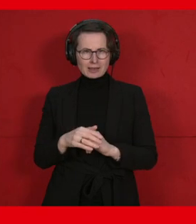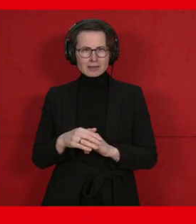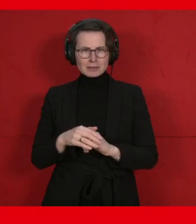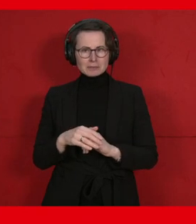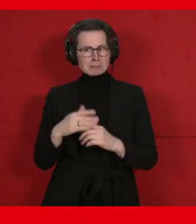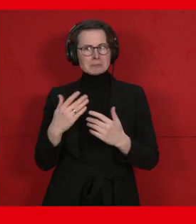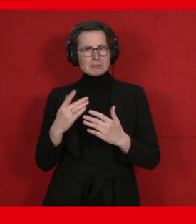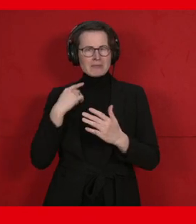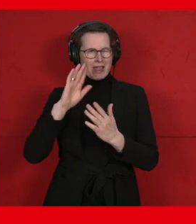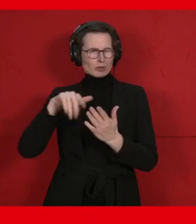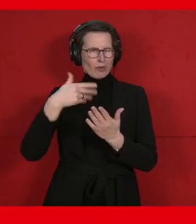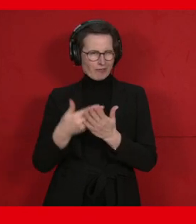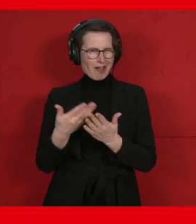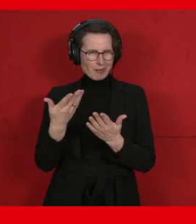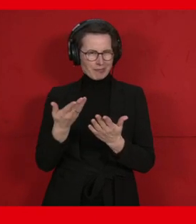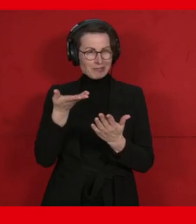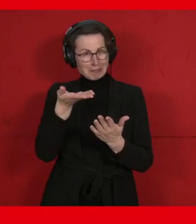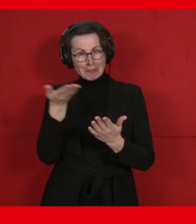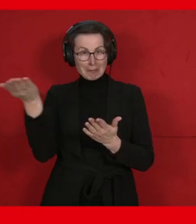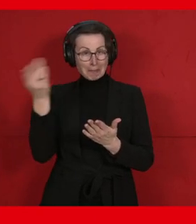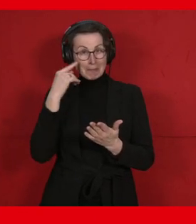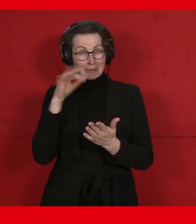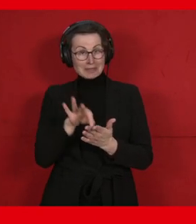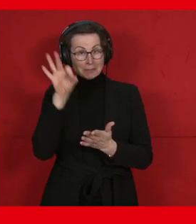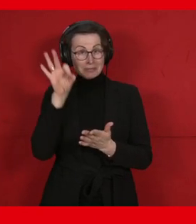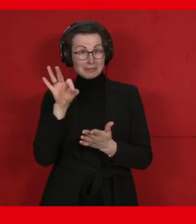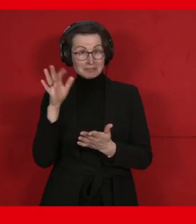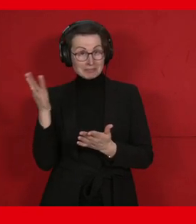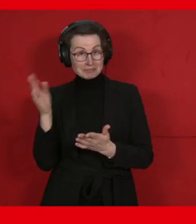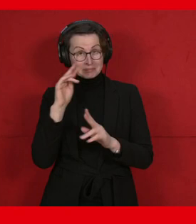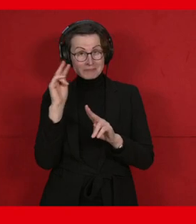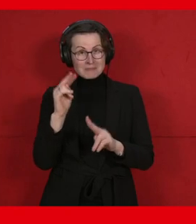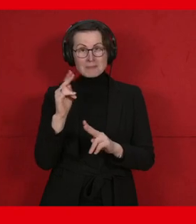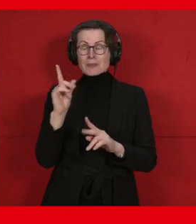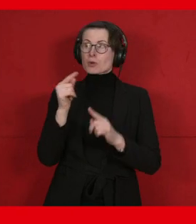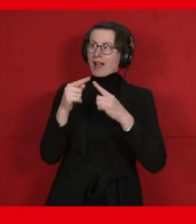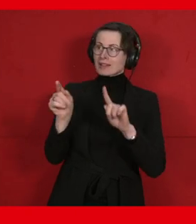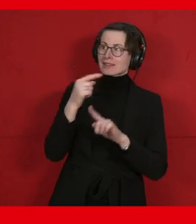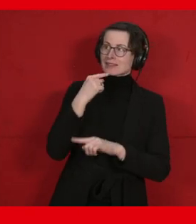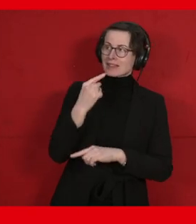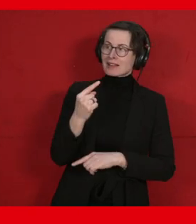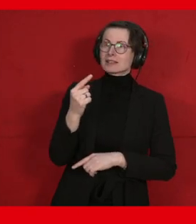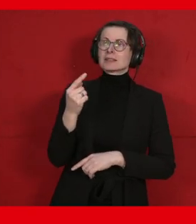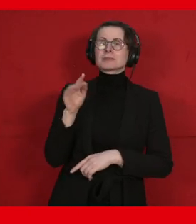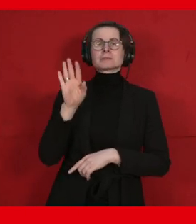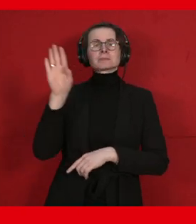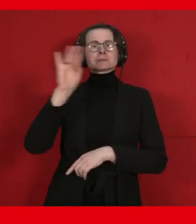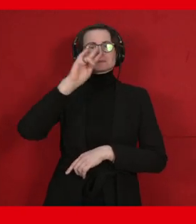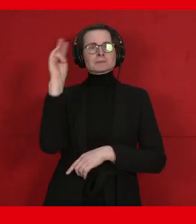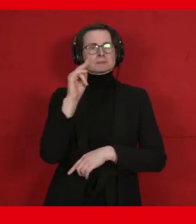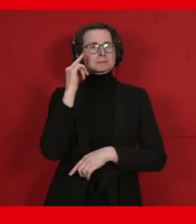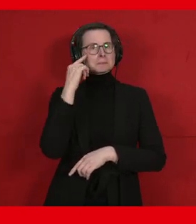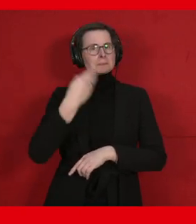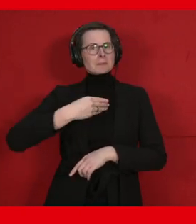geht, kann ich mir gut vorstellen, dass Sie da noch den einen oder anderen Tipp parat haben. Ich formuliere es mal ein bisschen anders. Was sind denn aus Ihrer Sicht die